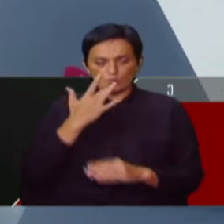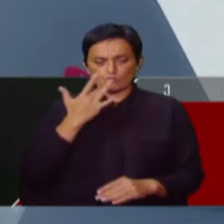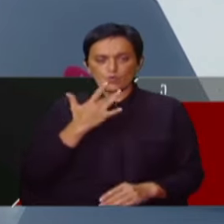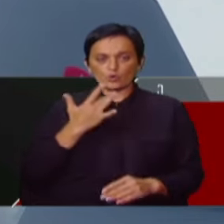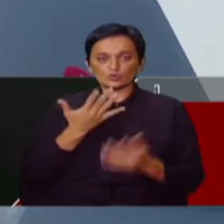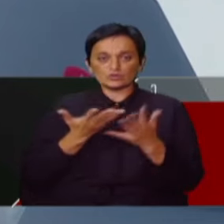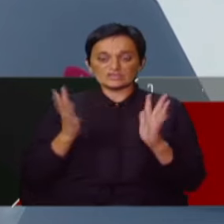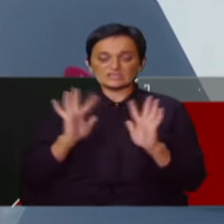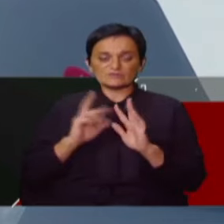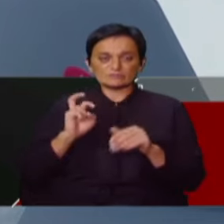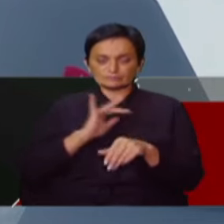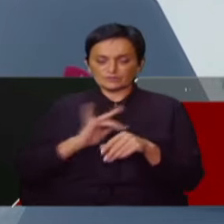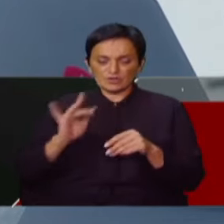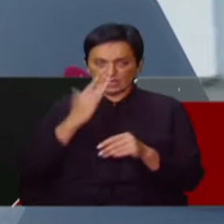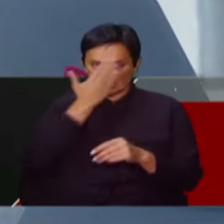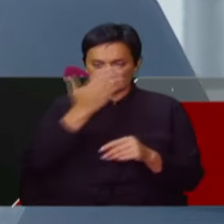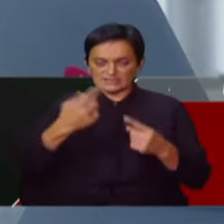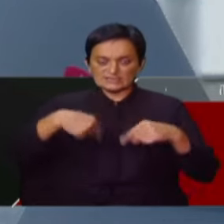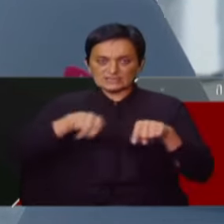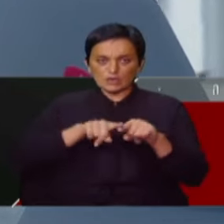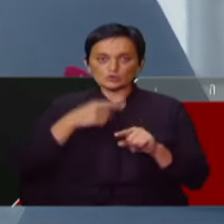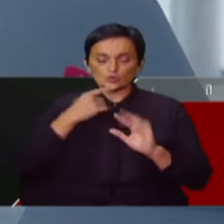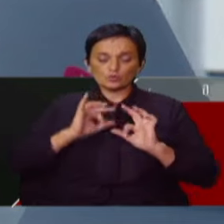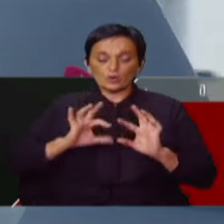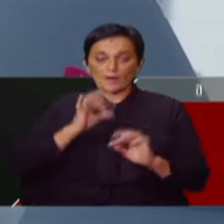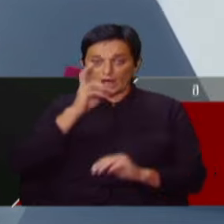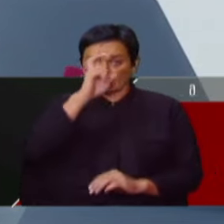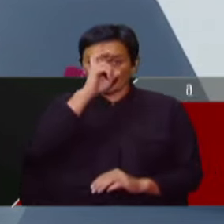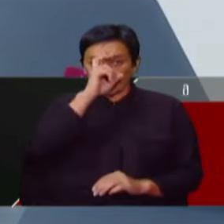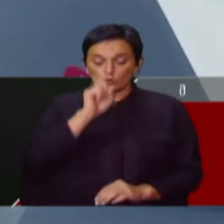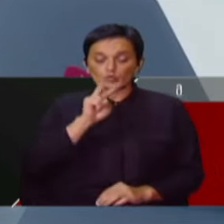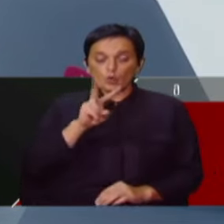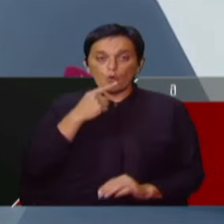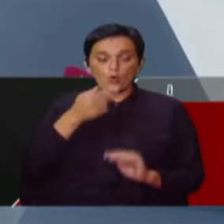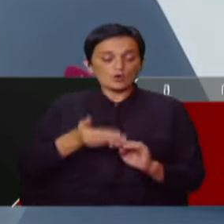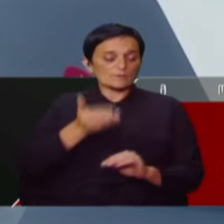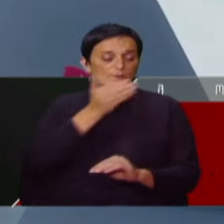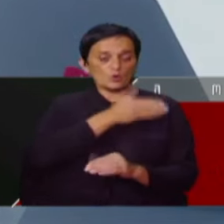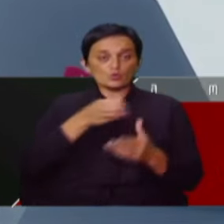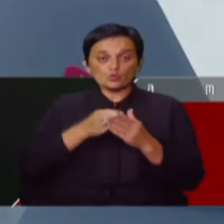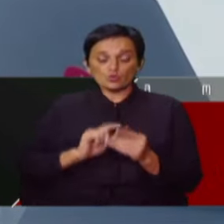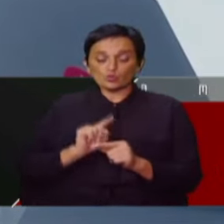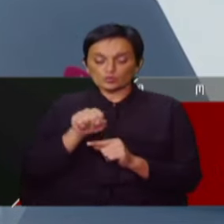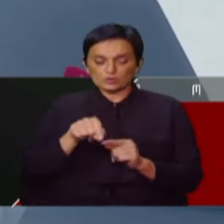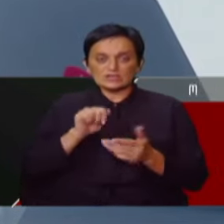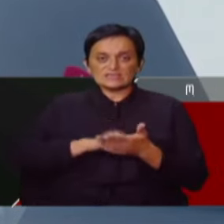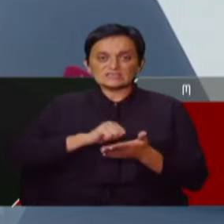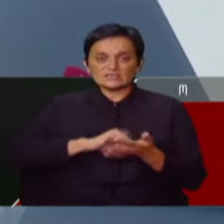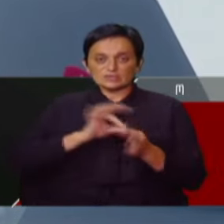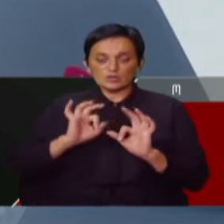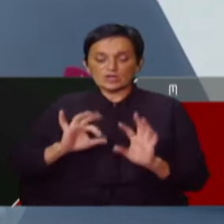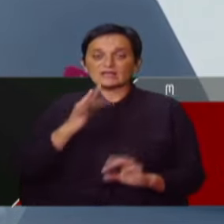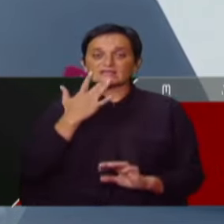პოლიტიკურას სივრციდან გაქრობის ხედვის საზოგადოებისთვის გაცნობა. ხელისუფლებაში 12 წლის წინ მოსული გუნდი იმ მიზეზებსაც განმარტავს, რის